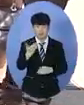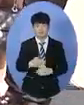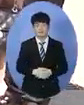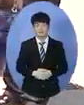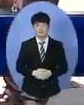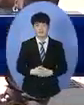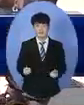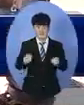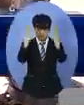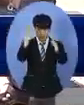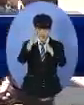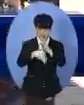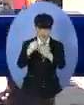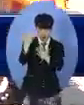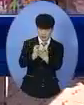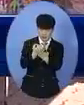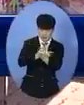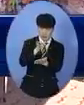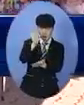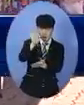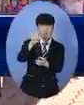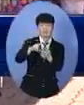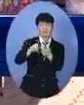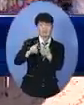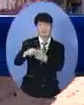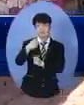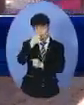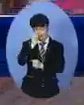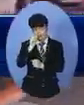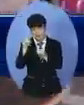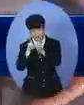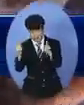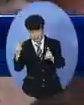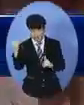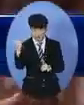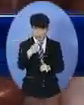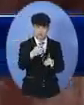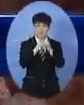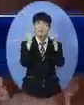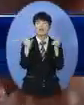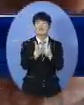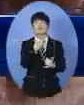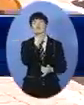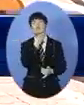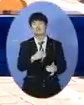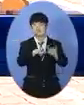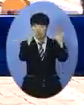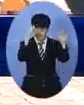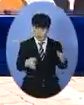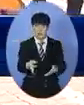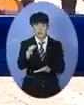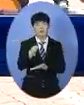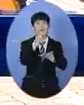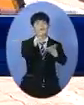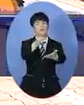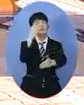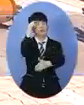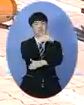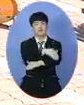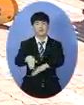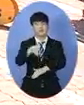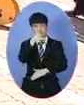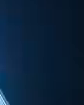이날 수강생 자치회 바자회를 통해 얻어진 수익금은 어려운 이웃과 소년소녀 가장, 사회복지시설 등의 성금으로